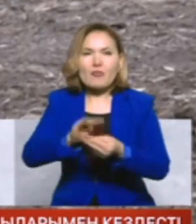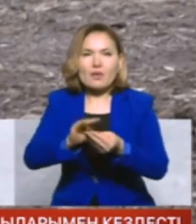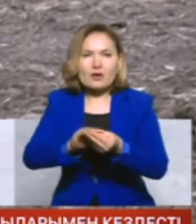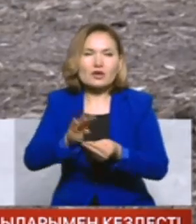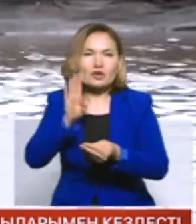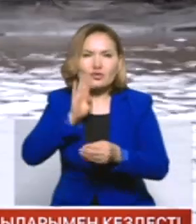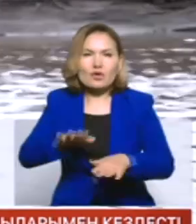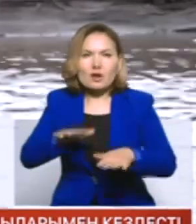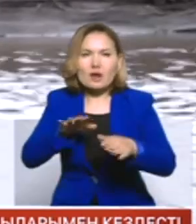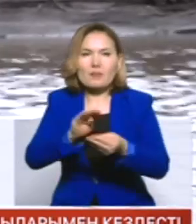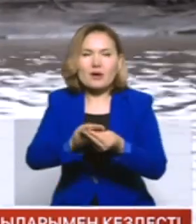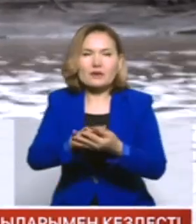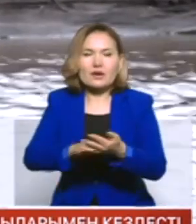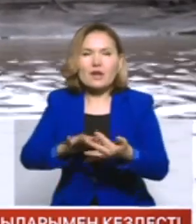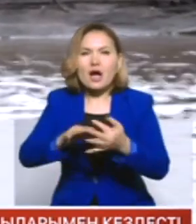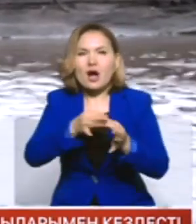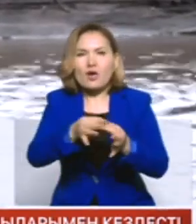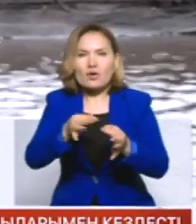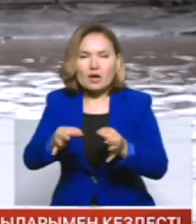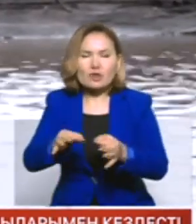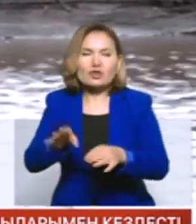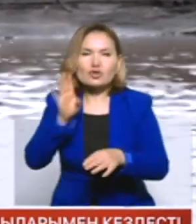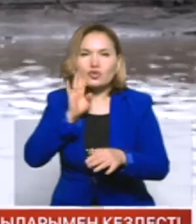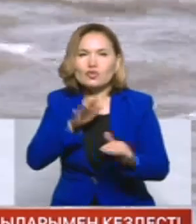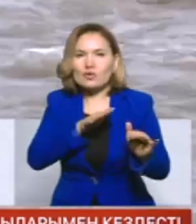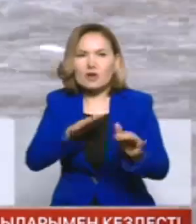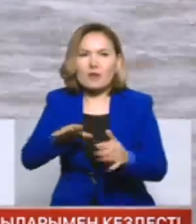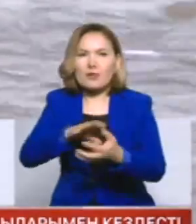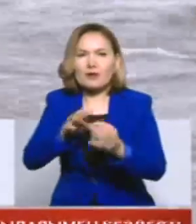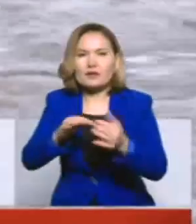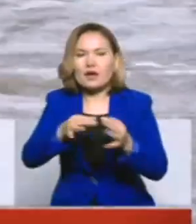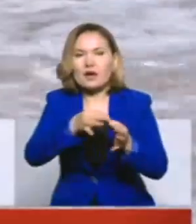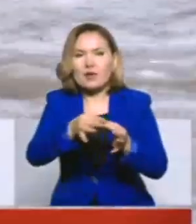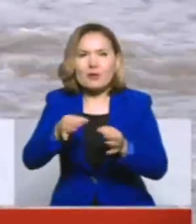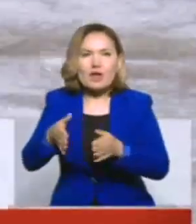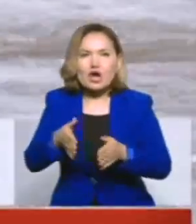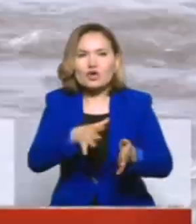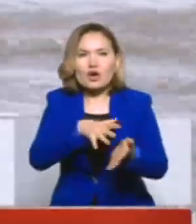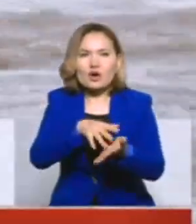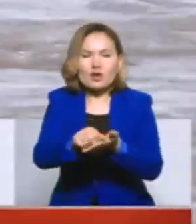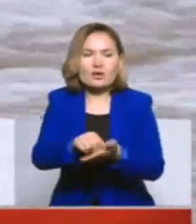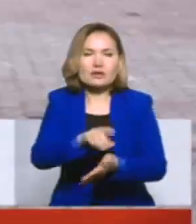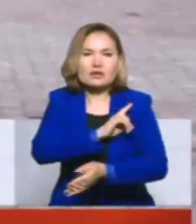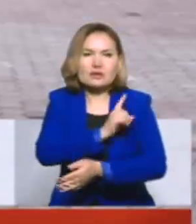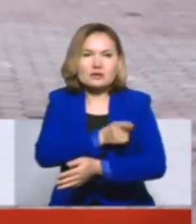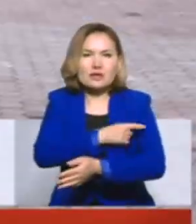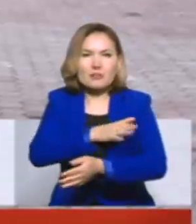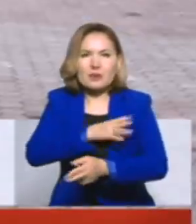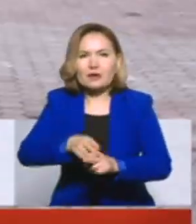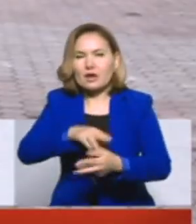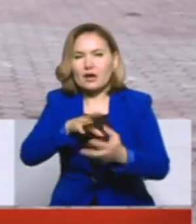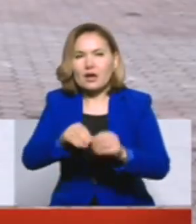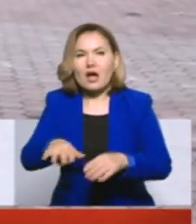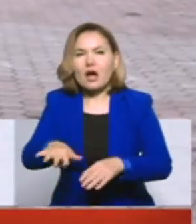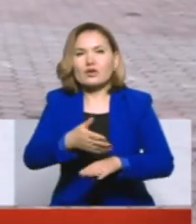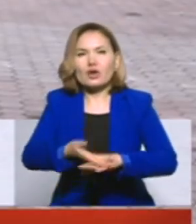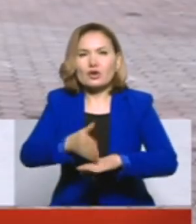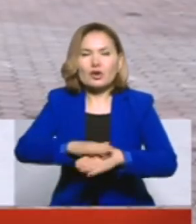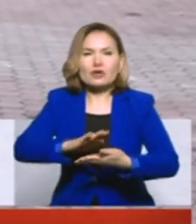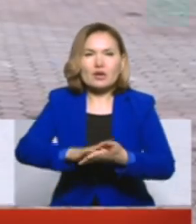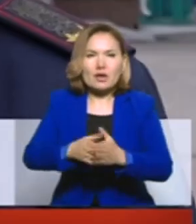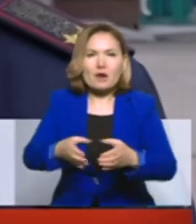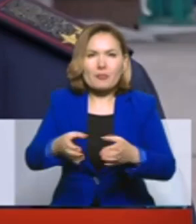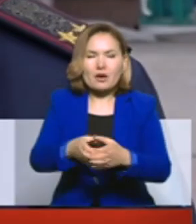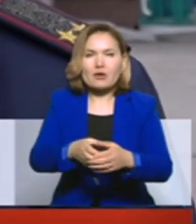тұрақсыз. Қарғын су ауылдарға кіріп, аулаларға жайылған. Бірнеше елді мекенге баратын жолдарды да ағын су шайды. Десе де аудандық төтеншеліктер